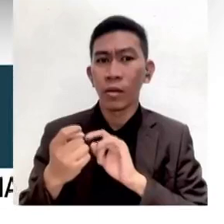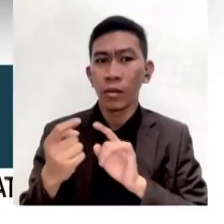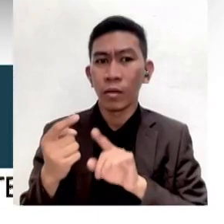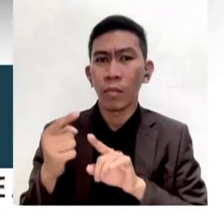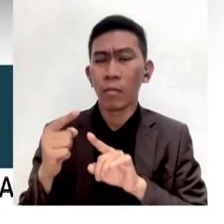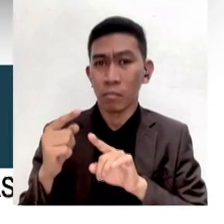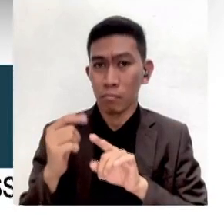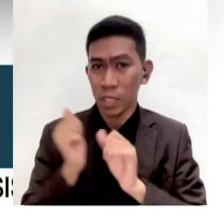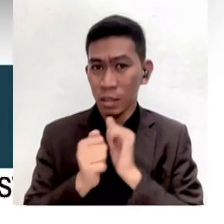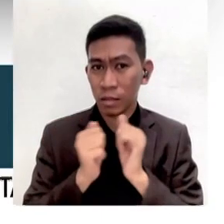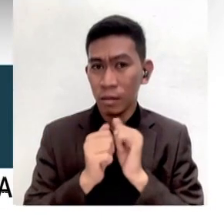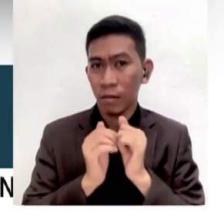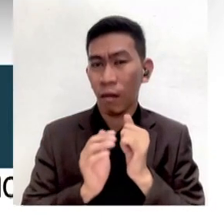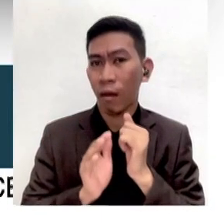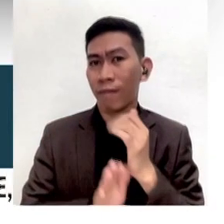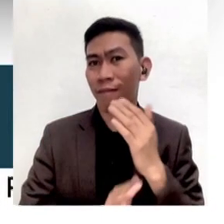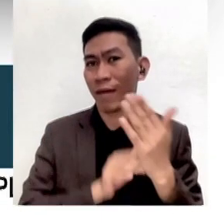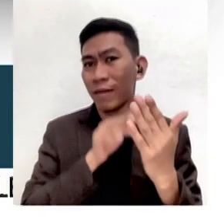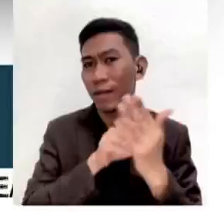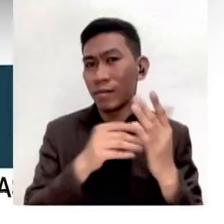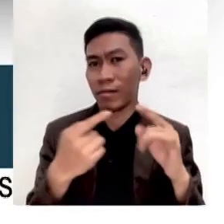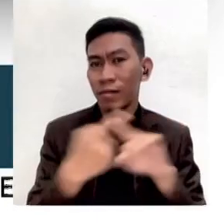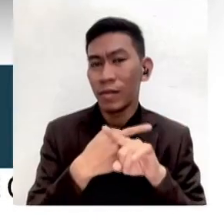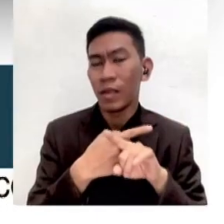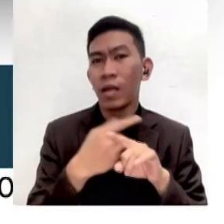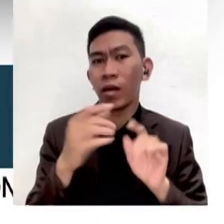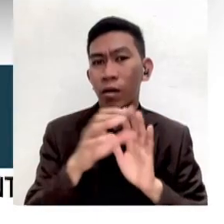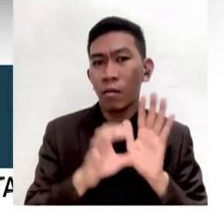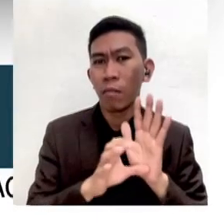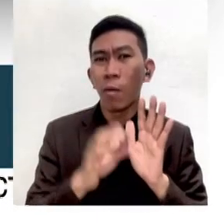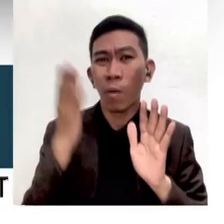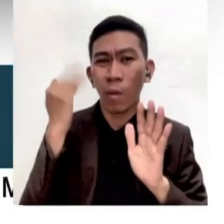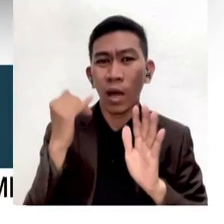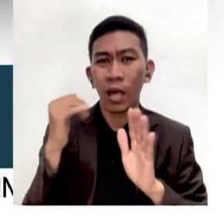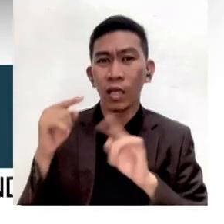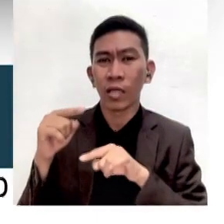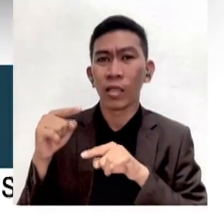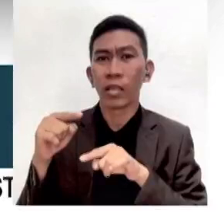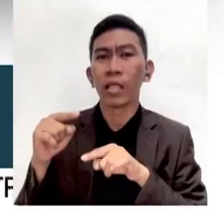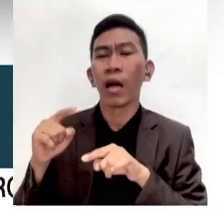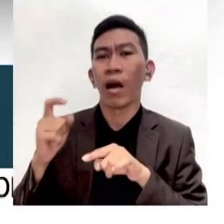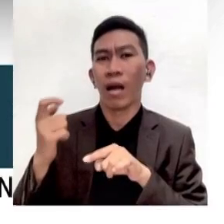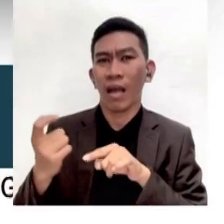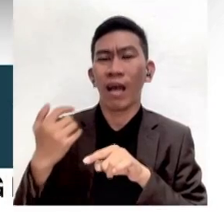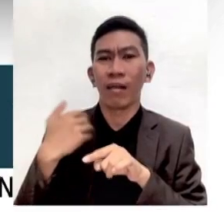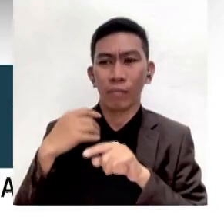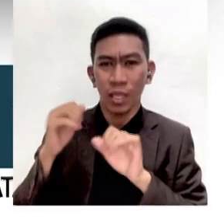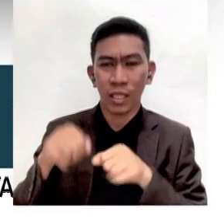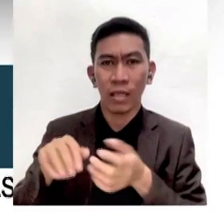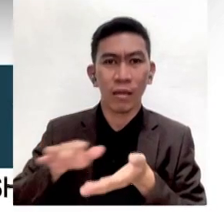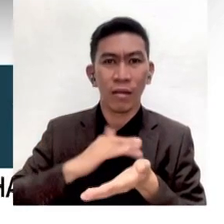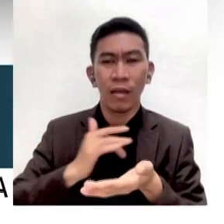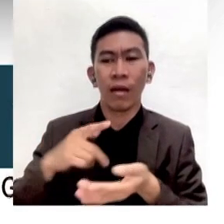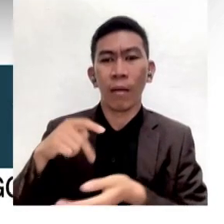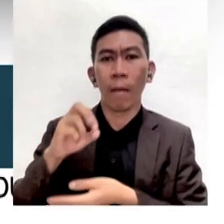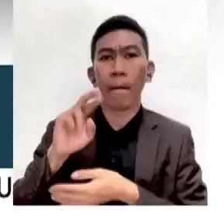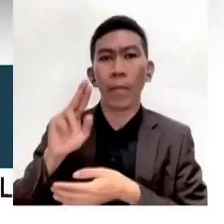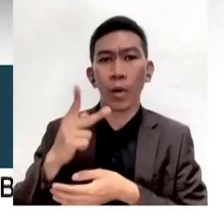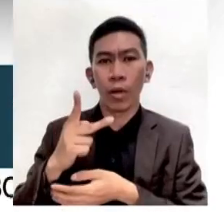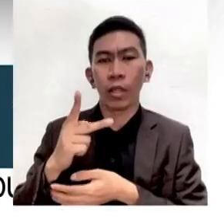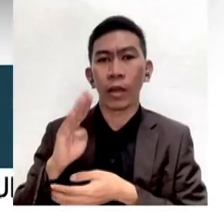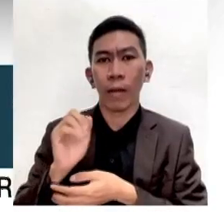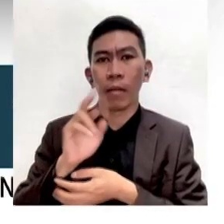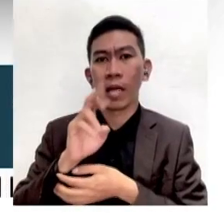sa dahilan na ginamit itong paraan na ito para lakihan ang pork barrel. Ulitin ko lang para huwag maliwanag sa ating mga